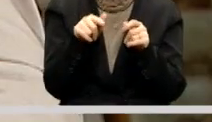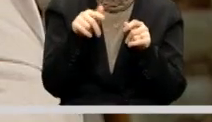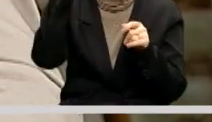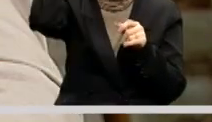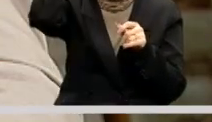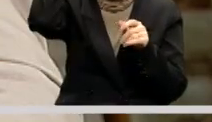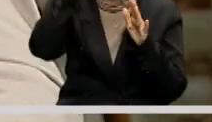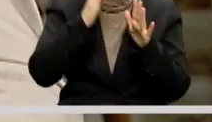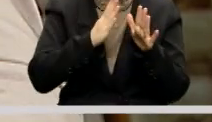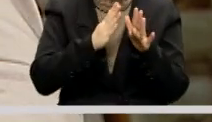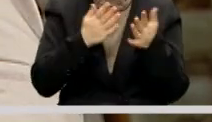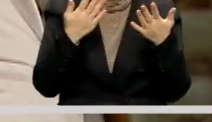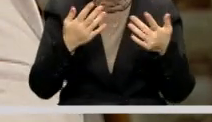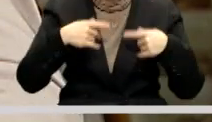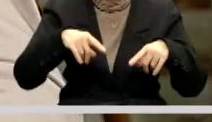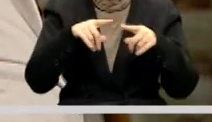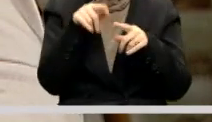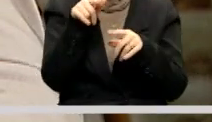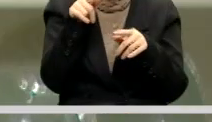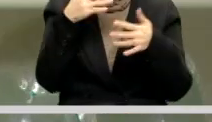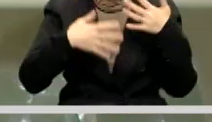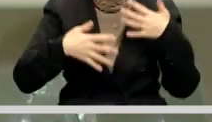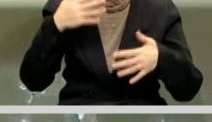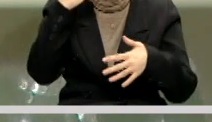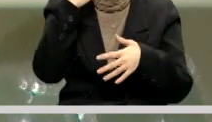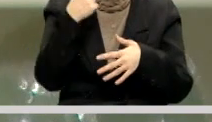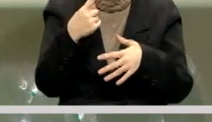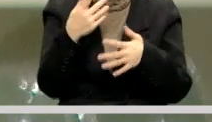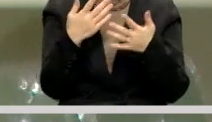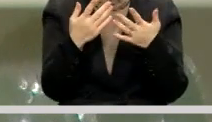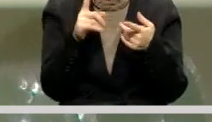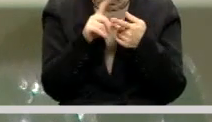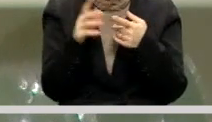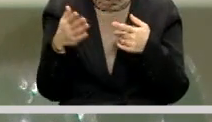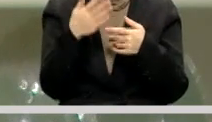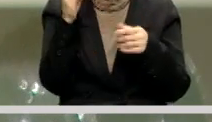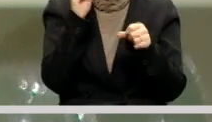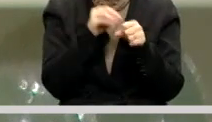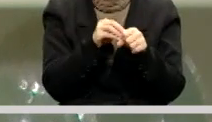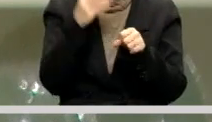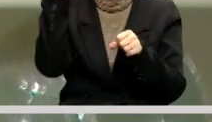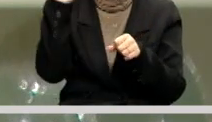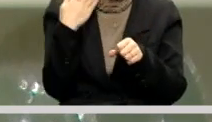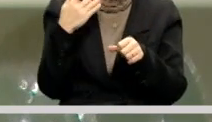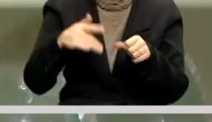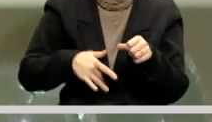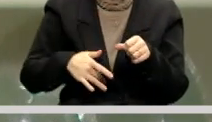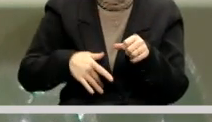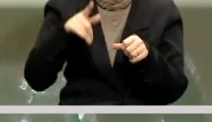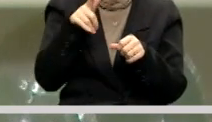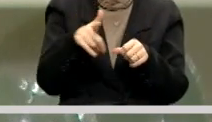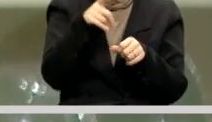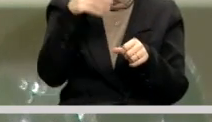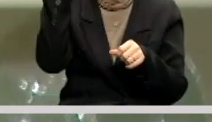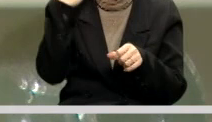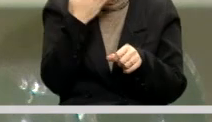gibi. Eğer biz mesela o ekrana bakıp gittiysek, en son izlediğimiz video, örneğin mesela komik bir video izledik, zihnimizde o mu dönecek? Ya